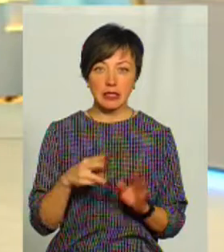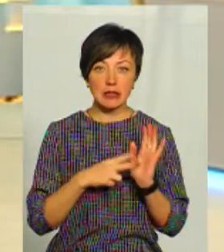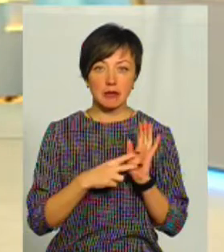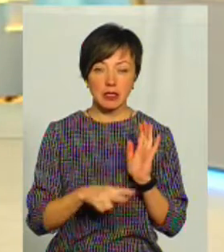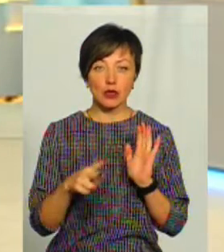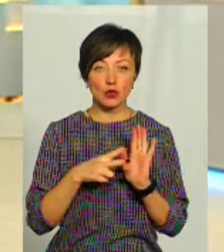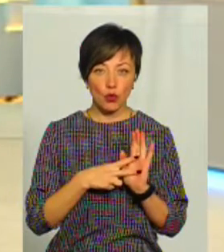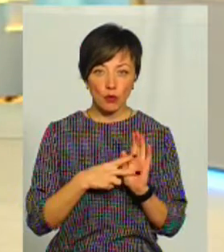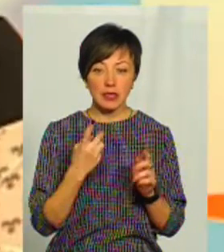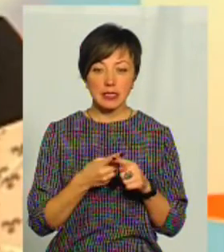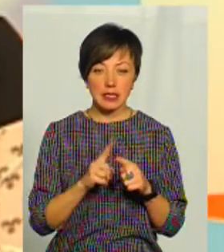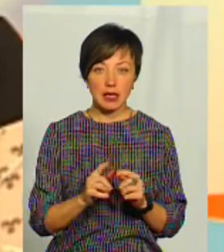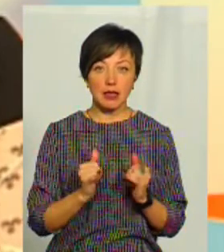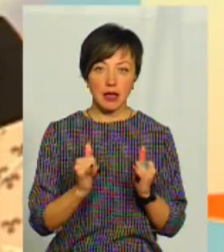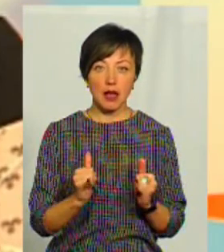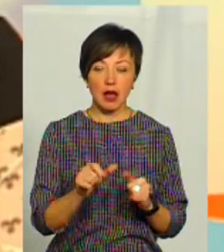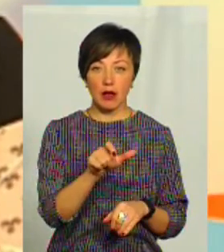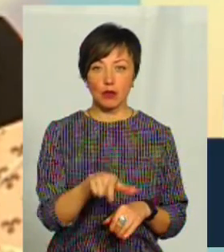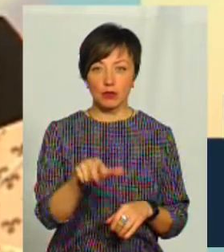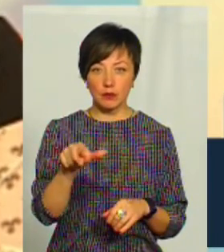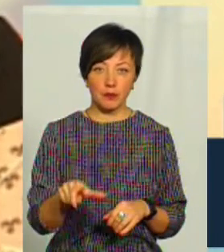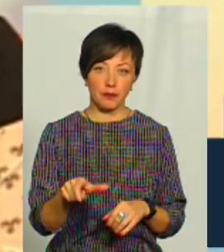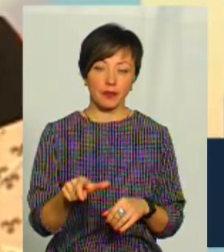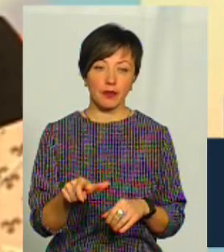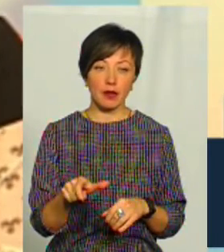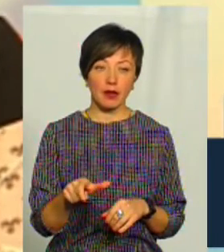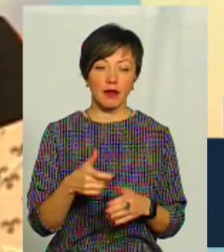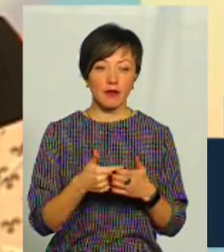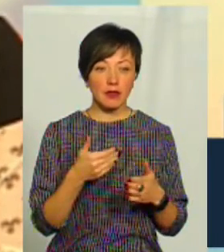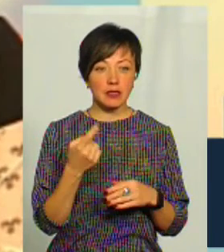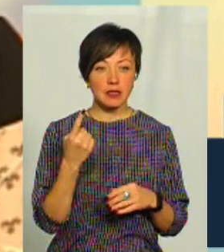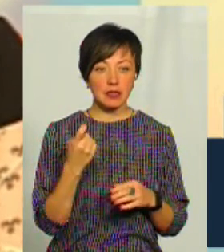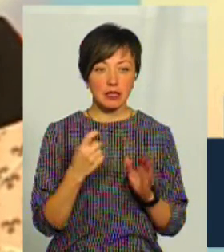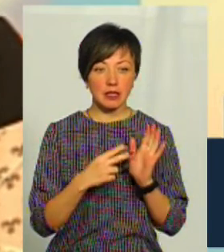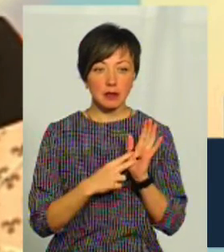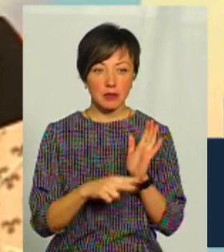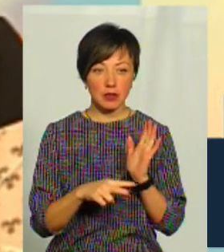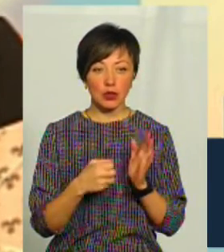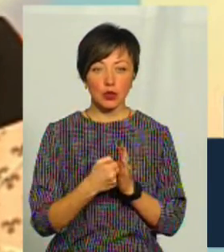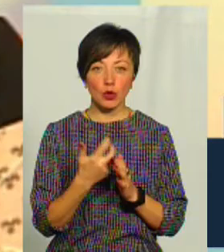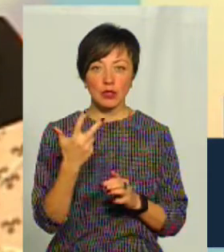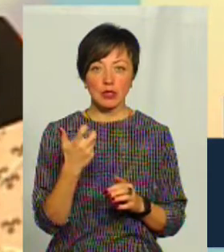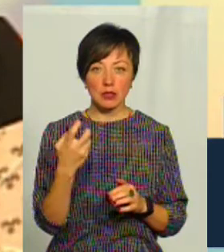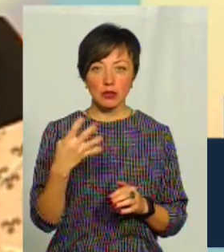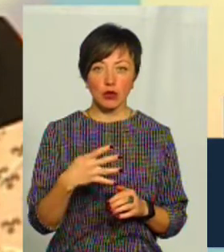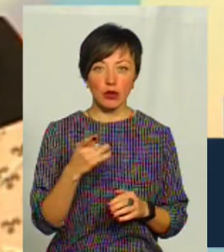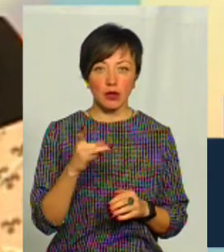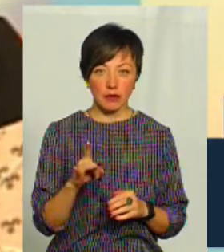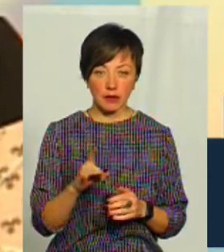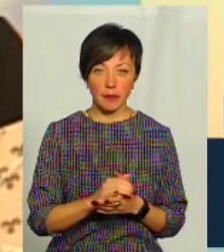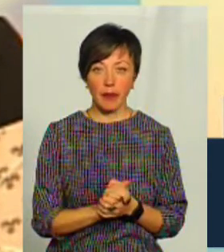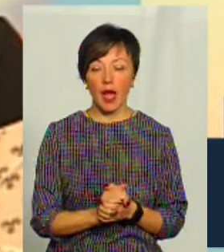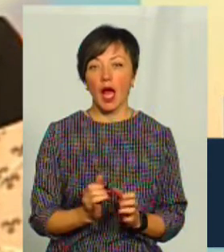статті 77, це для фізичних осіб, для громадян, від 170 до 340